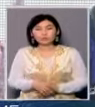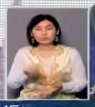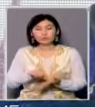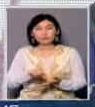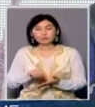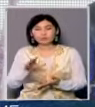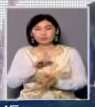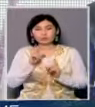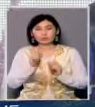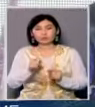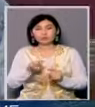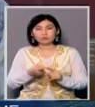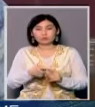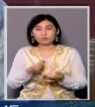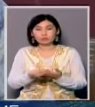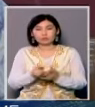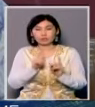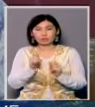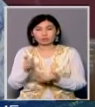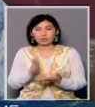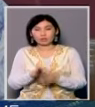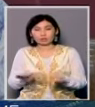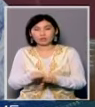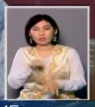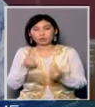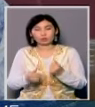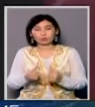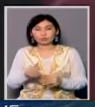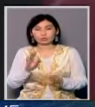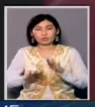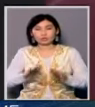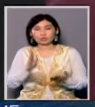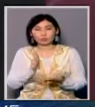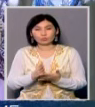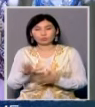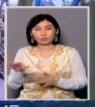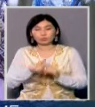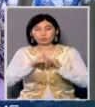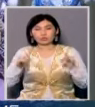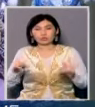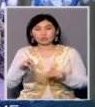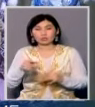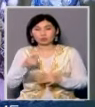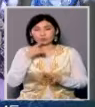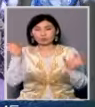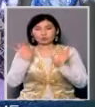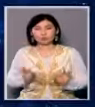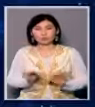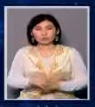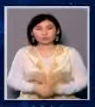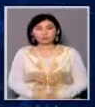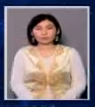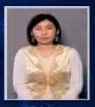Участникам были вручены дипломы и денежные призы. Такие конкурсы, несомненно, будут способствовать развитию национального искусства.